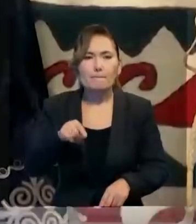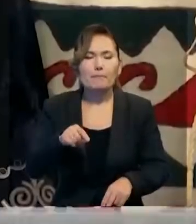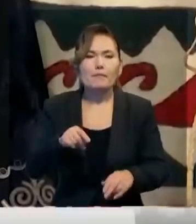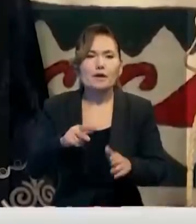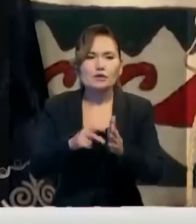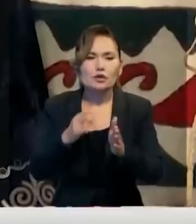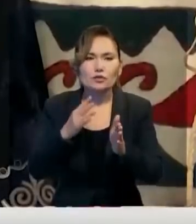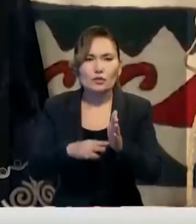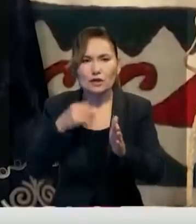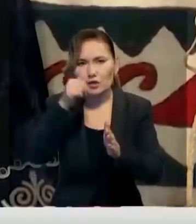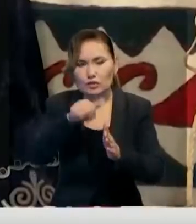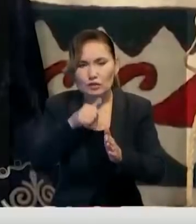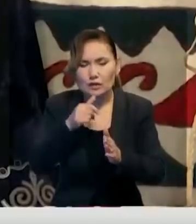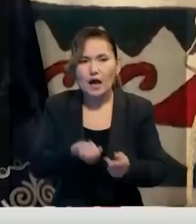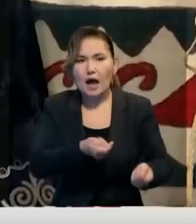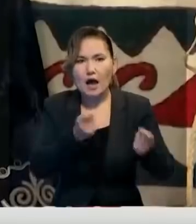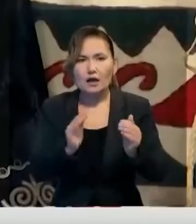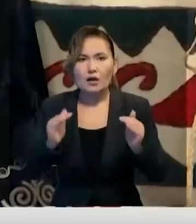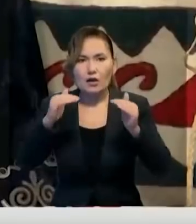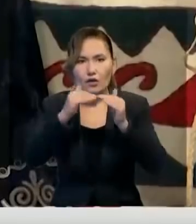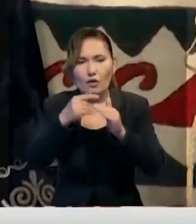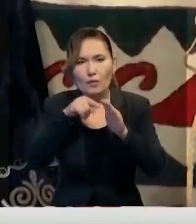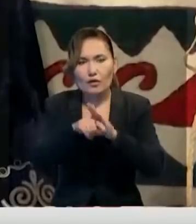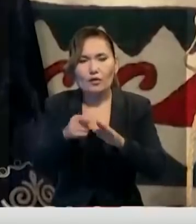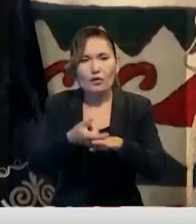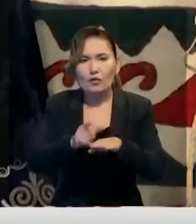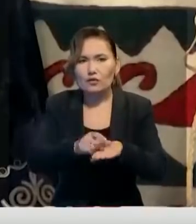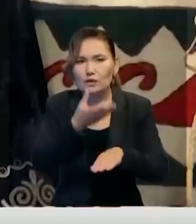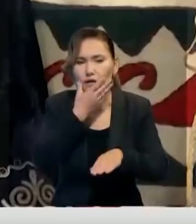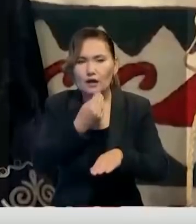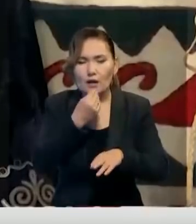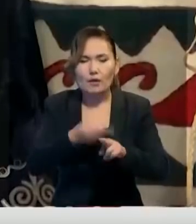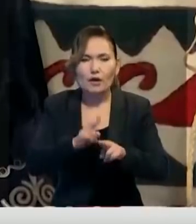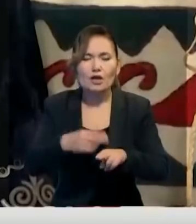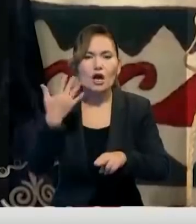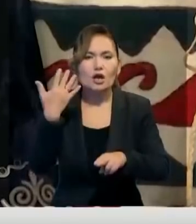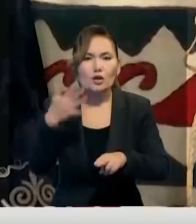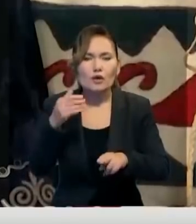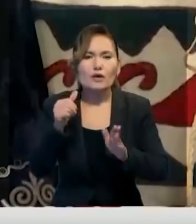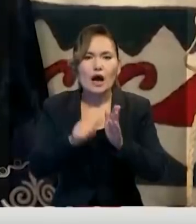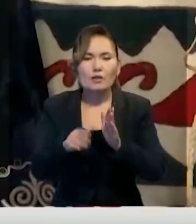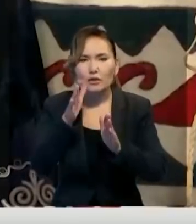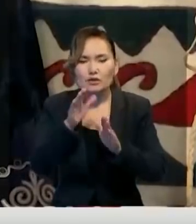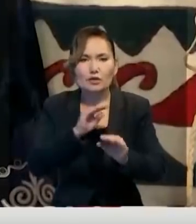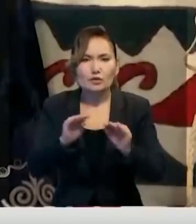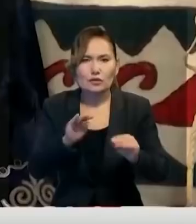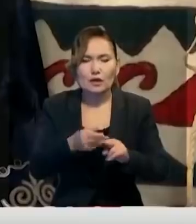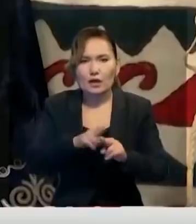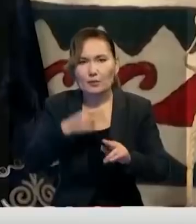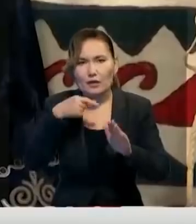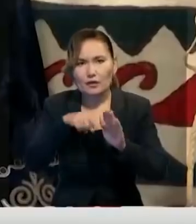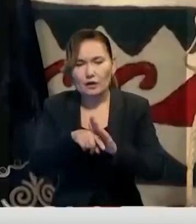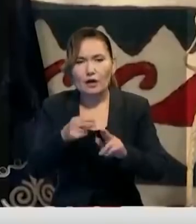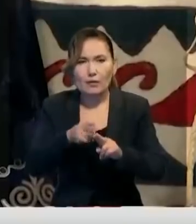жеткізілген қазақ үйдің ішінде тұрмын. Негізі бұл киіз үй өткен ғасырдың 50-60 жылдарында жасалған. Бірақ жұпыны және ішкі